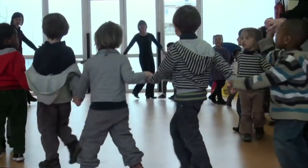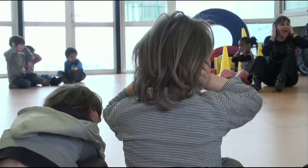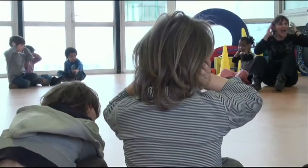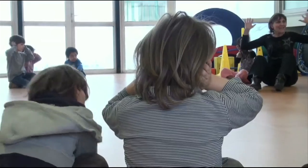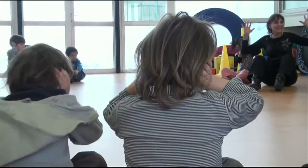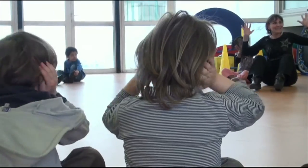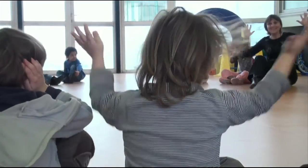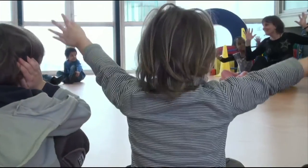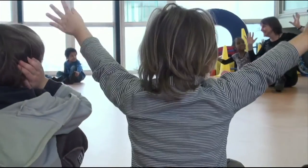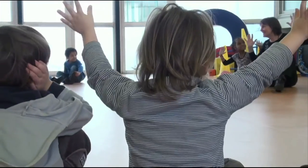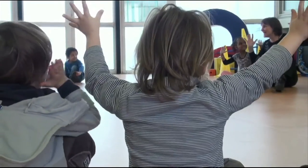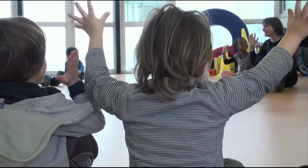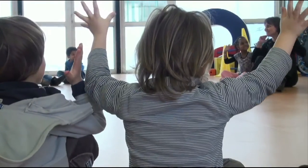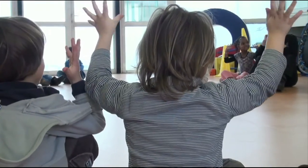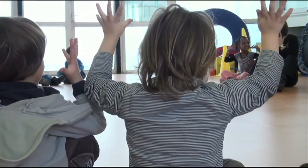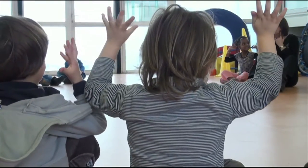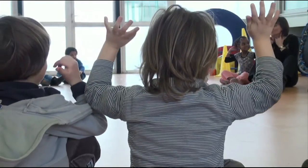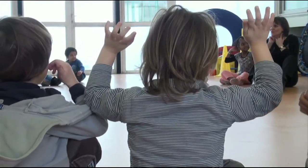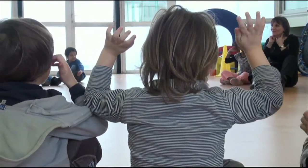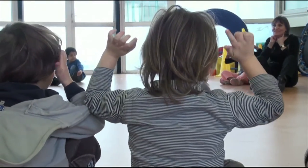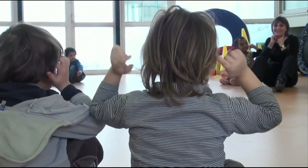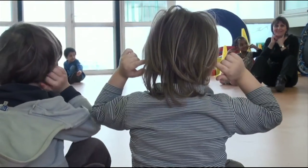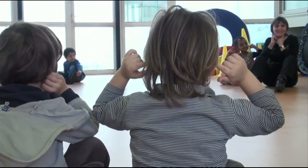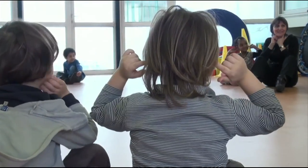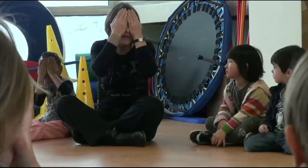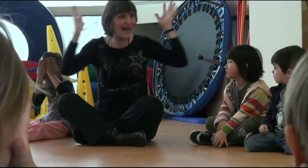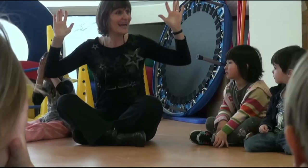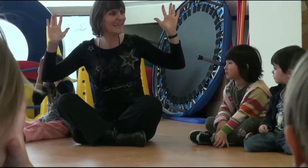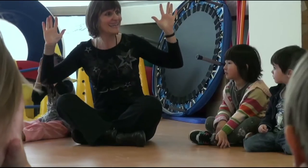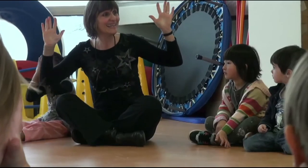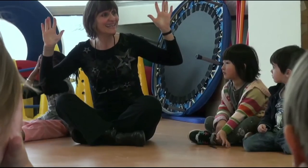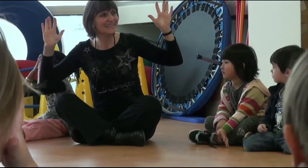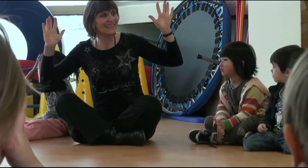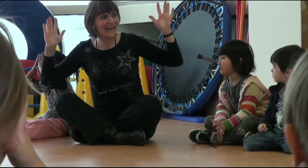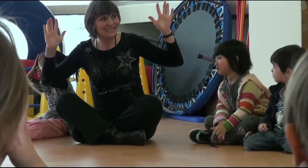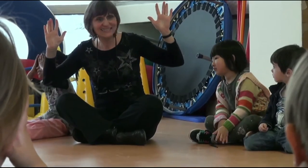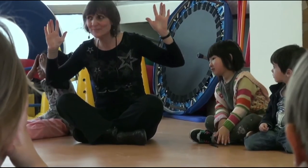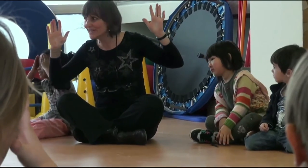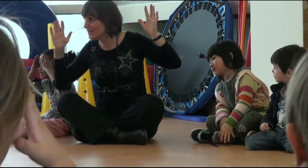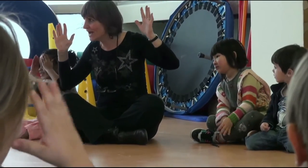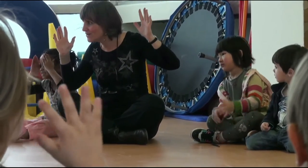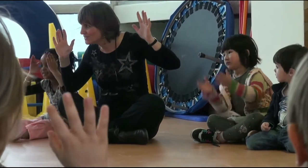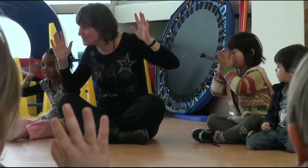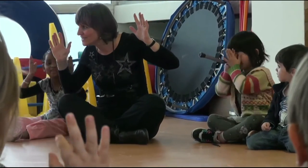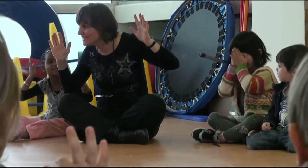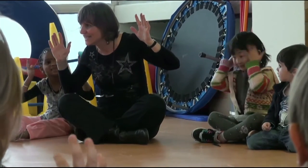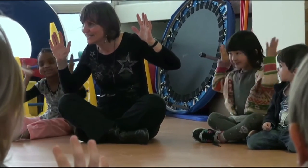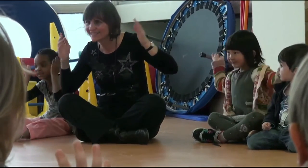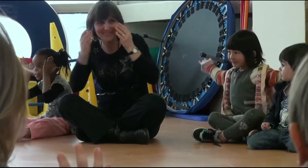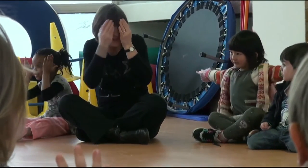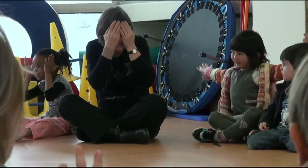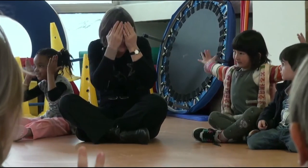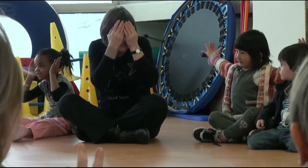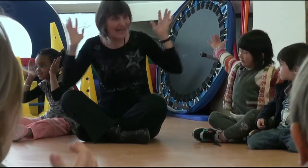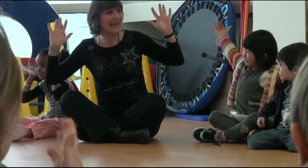L'OFAGE mène des actions spécifiques dans les toutes petites classes, parfois même dès l'école maternelle ou le kindergarten,